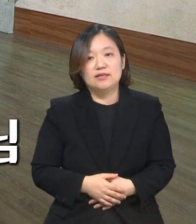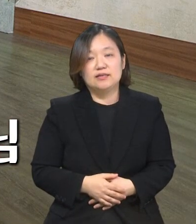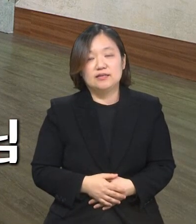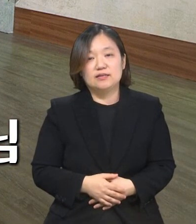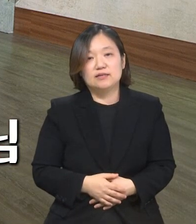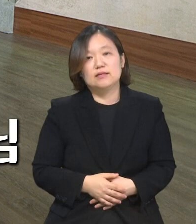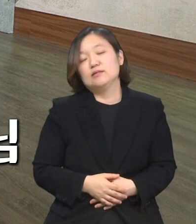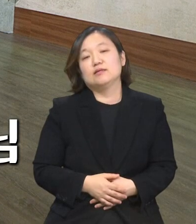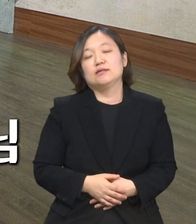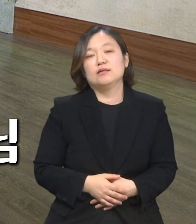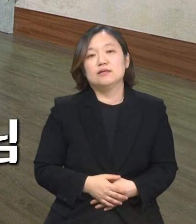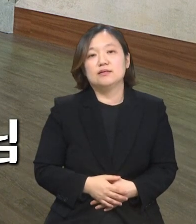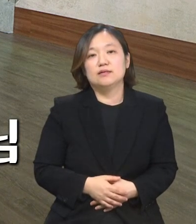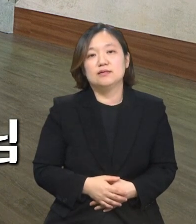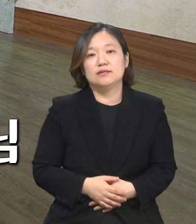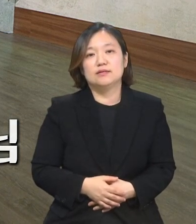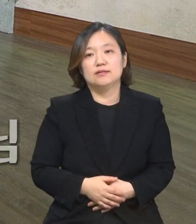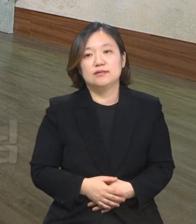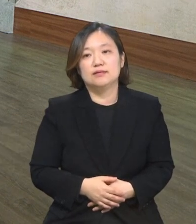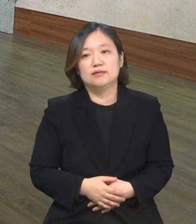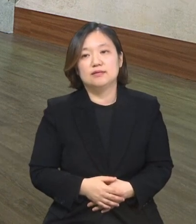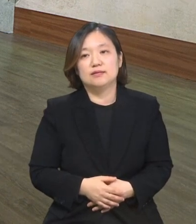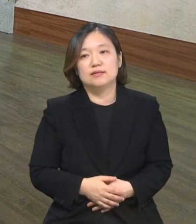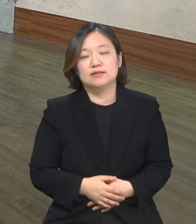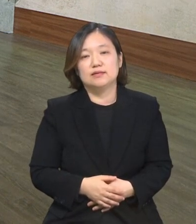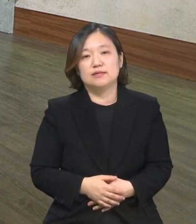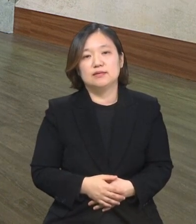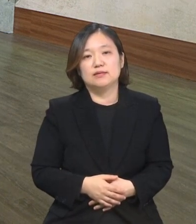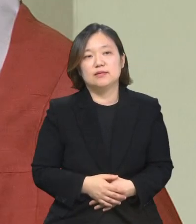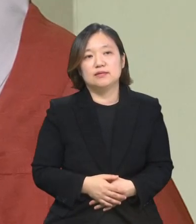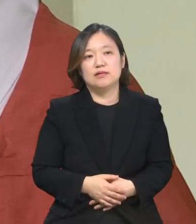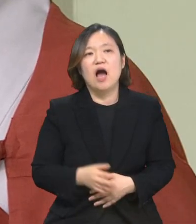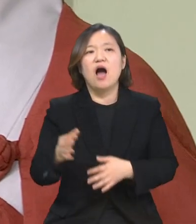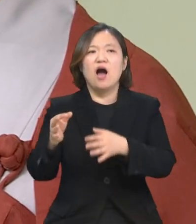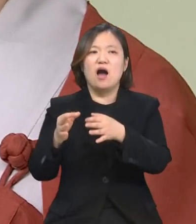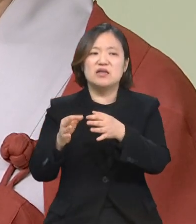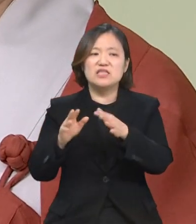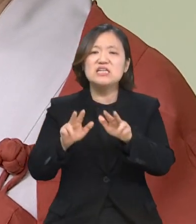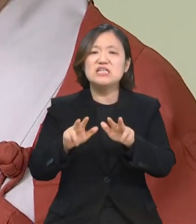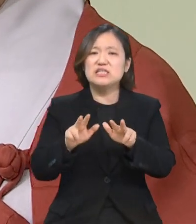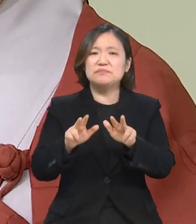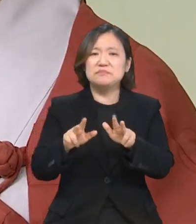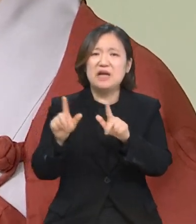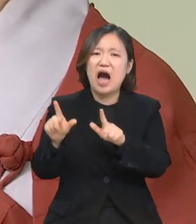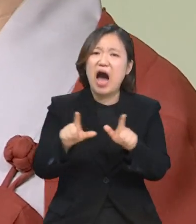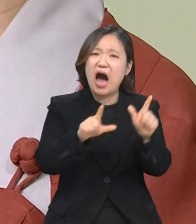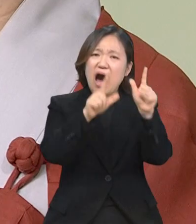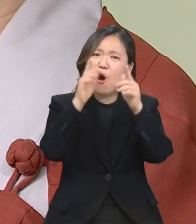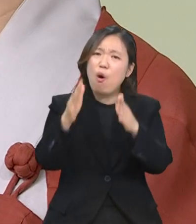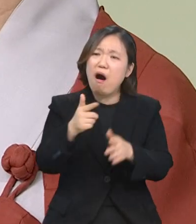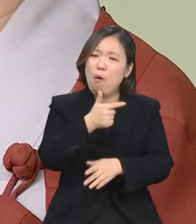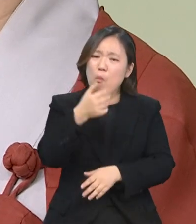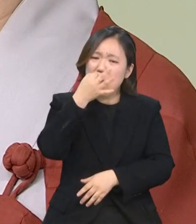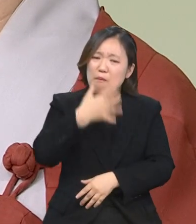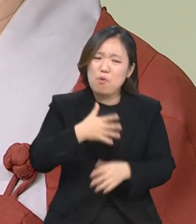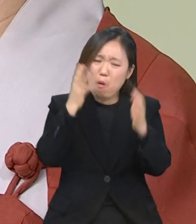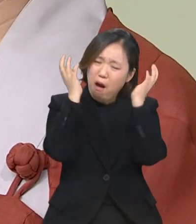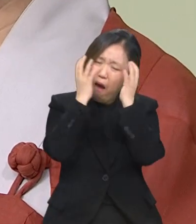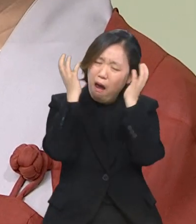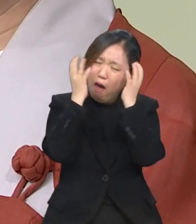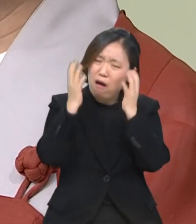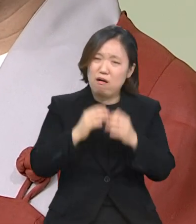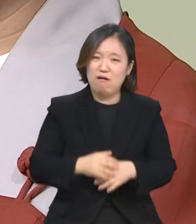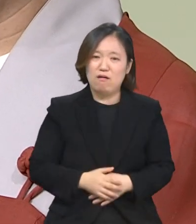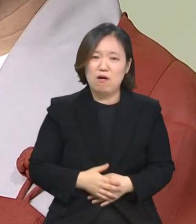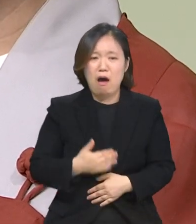식당을 운영하시면서 지금까지 살아오는 삶이 너무너무 힘들고 괴롭더래요